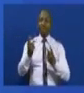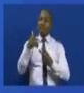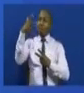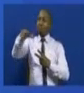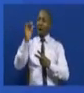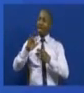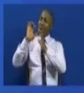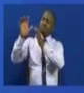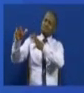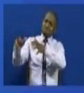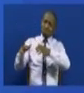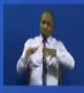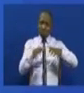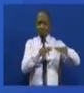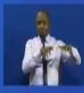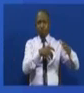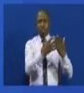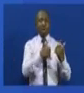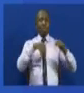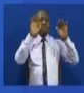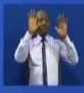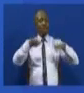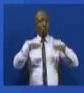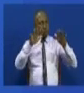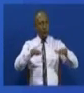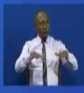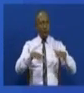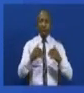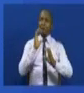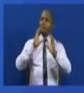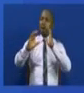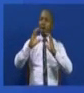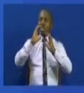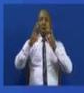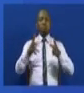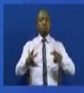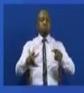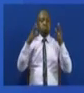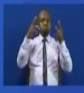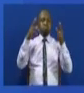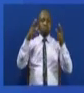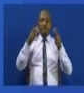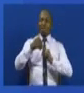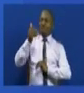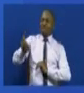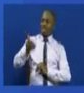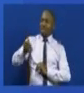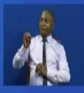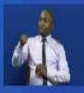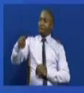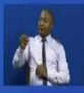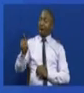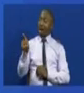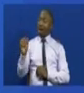kufuatia mvua zinazoendelea kunyesha katika mkoa huo. Mawasiliano yamekatika ya vijiji kuzunguka barabara ya Mpanda